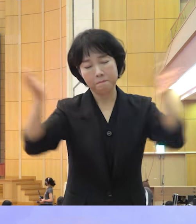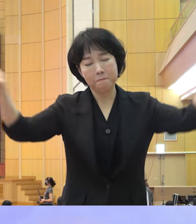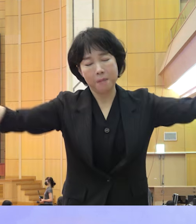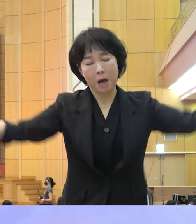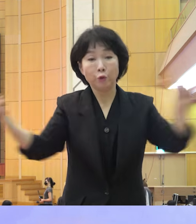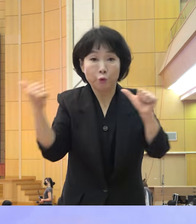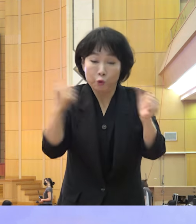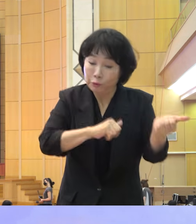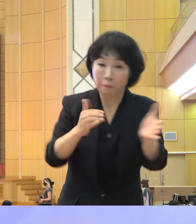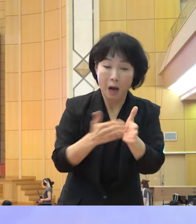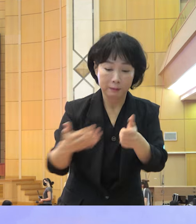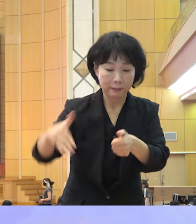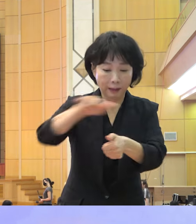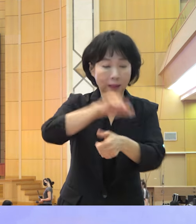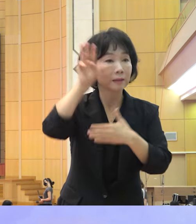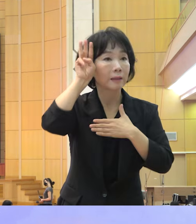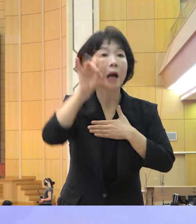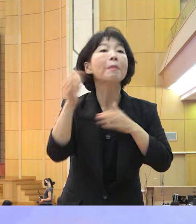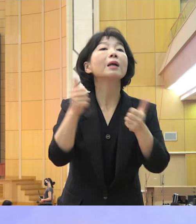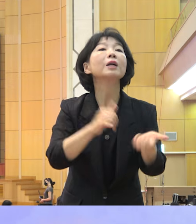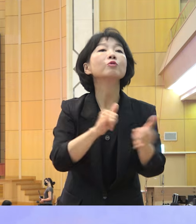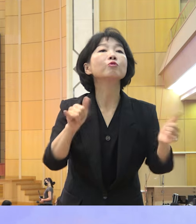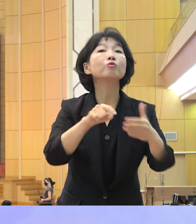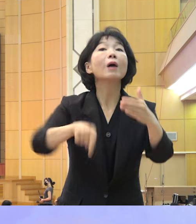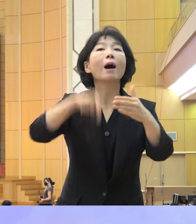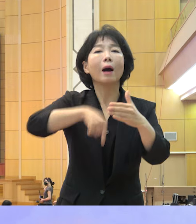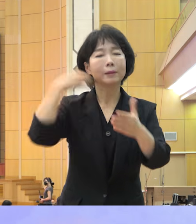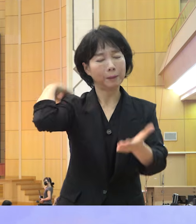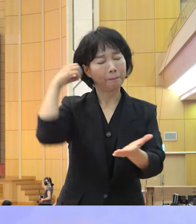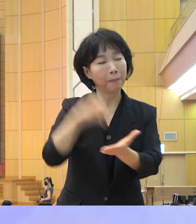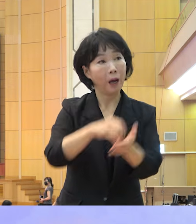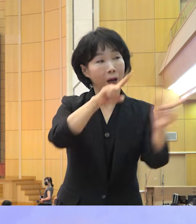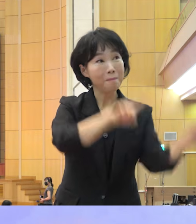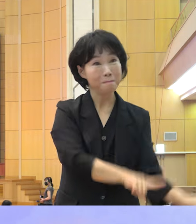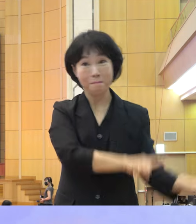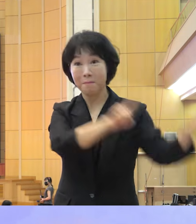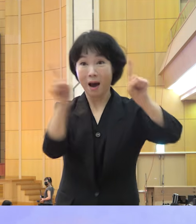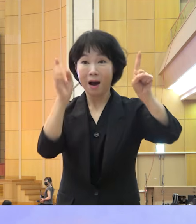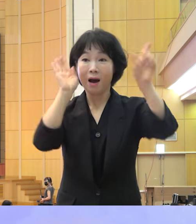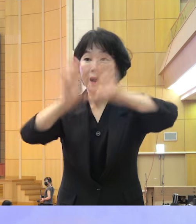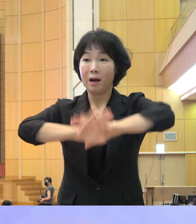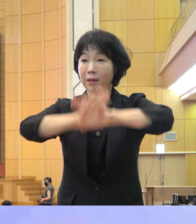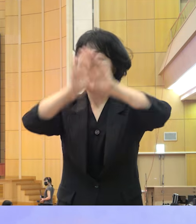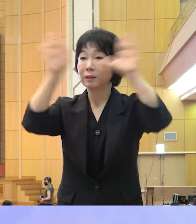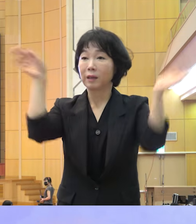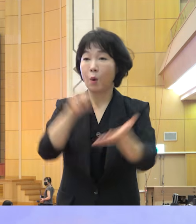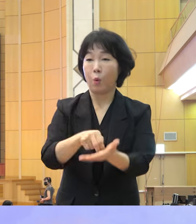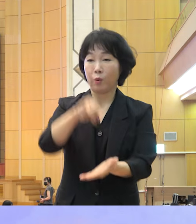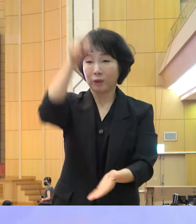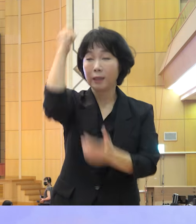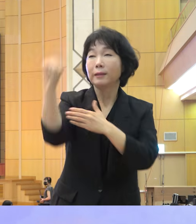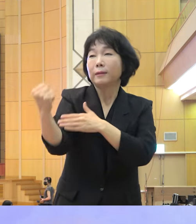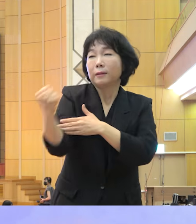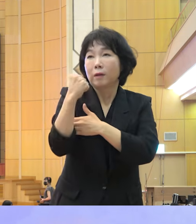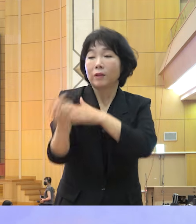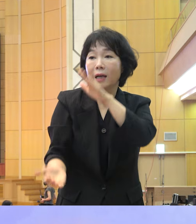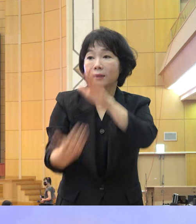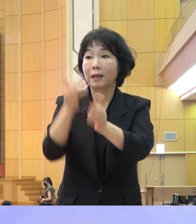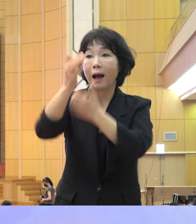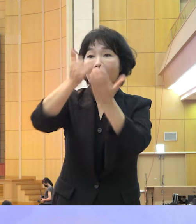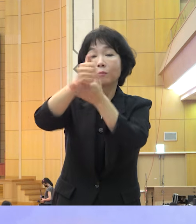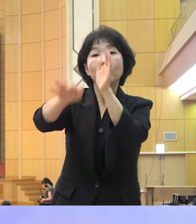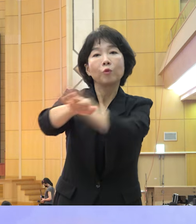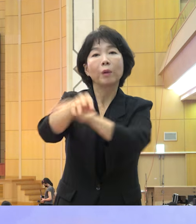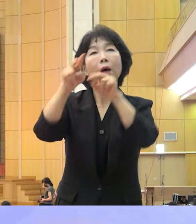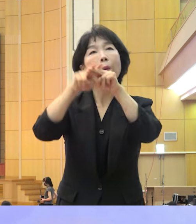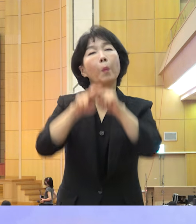박혀 죽으시고 장사한 지 사흘 만에 죽은 자 가운데서 다시 살아나시며 하늘에 오르사 전능하신